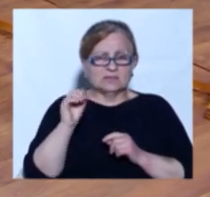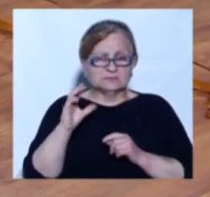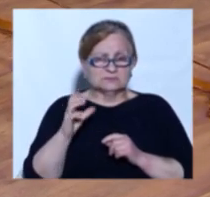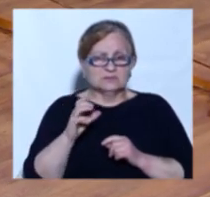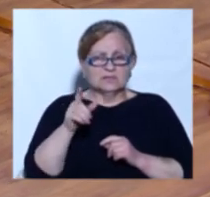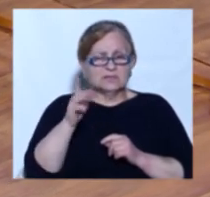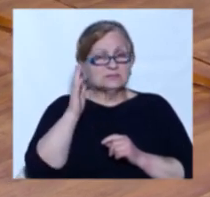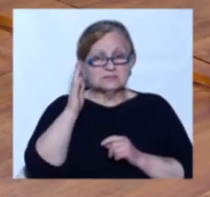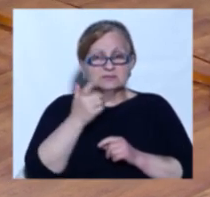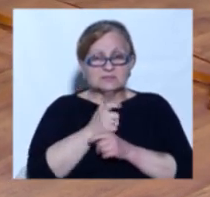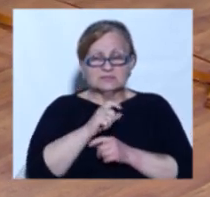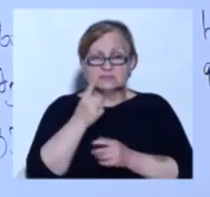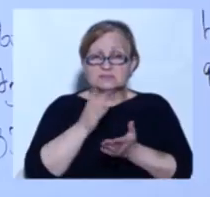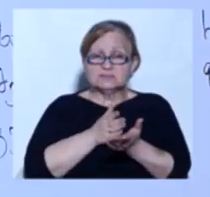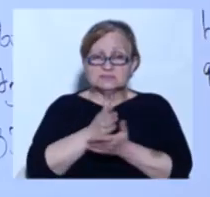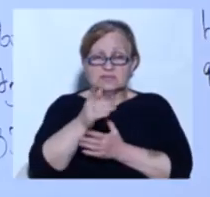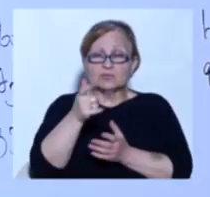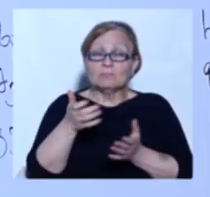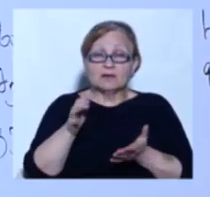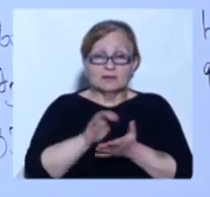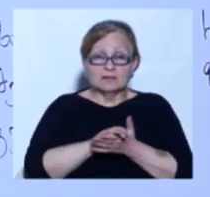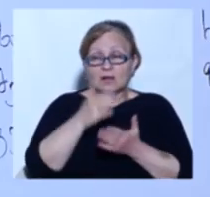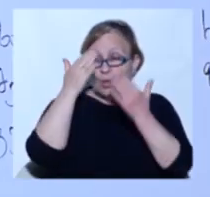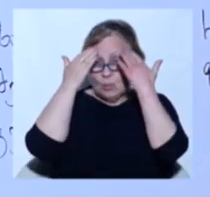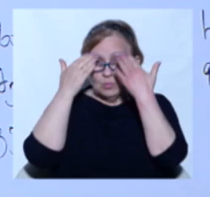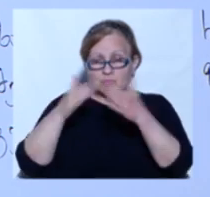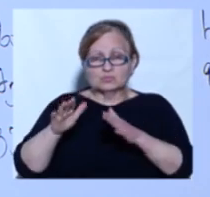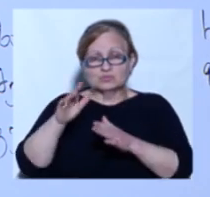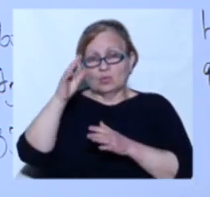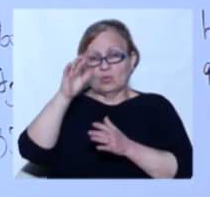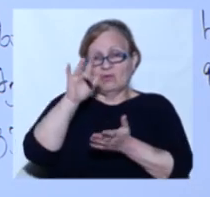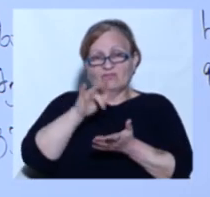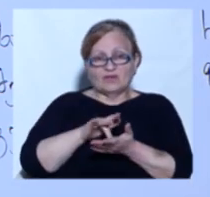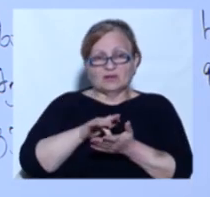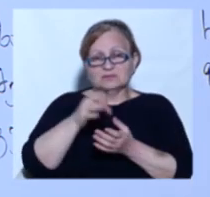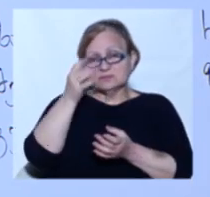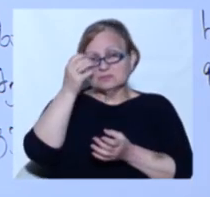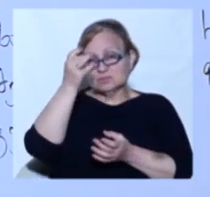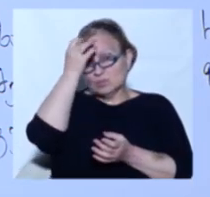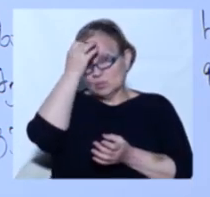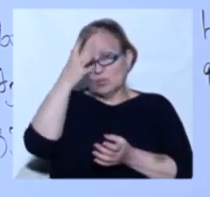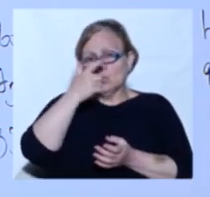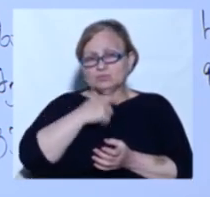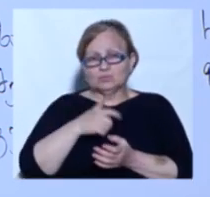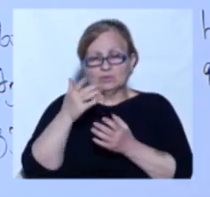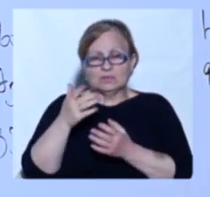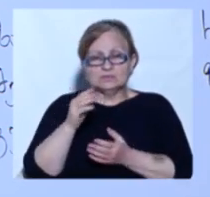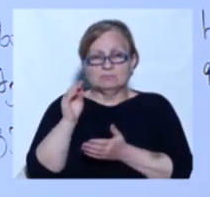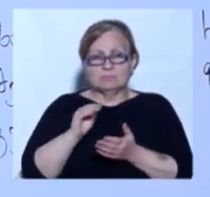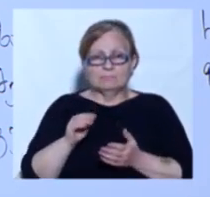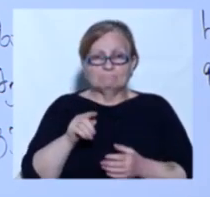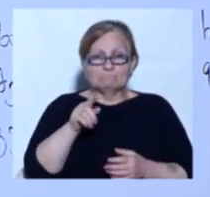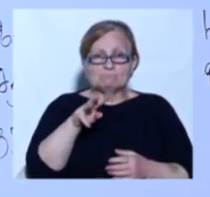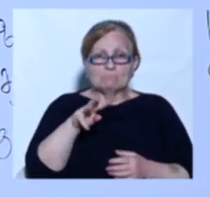იქნება შენთვის ერთ-ერთი გზა, რომ გაეცნო უცხო ქვეყნის კულტურას, ლიტერატურას, პოეზიას. მაცუა